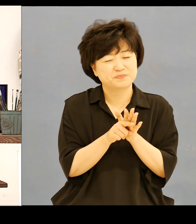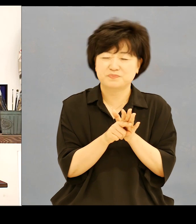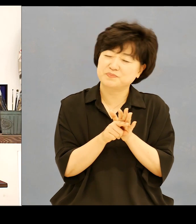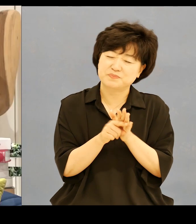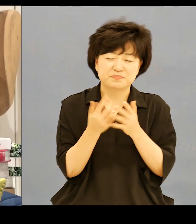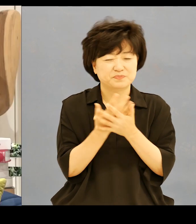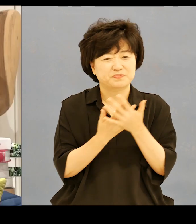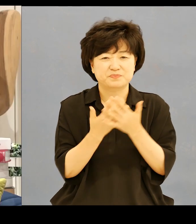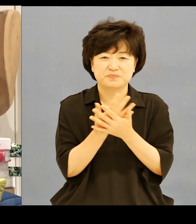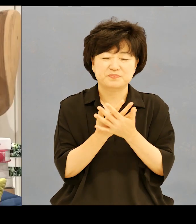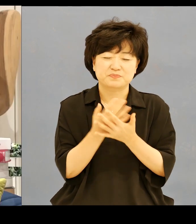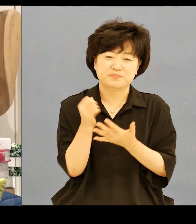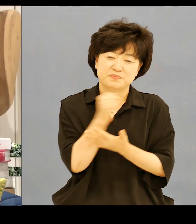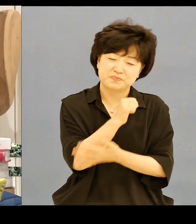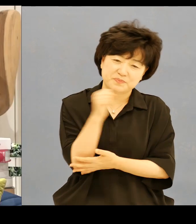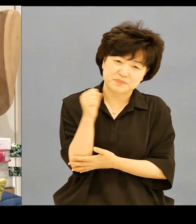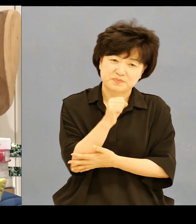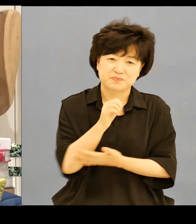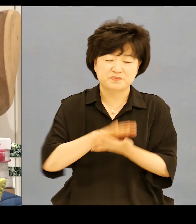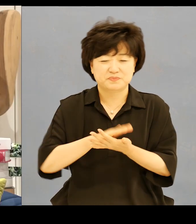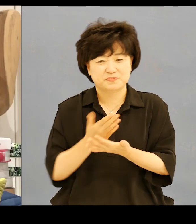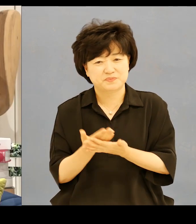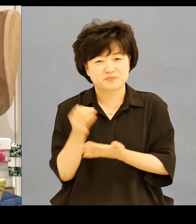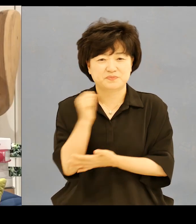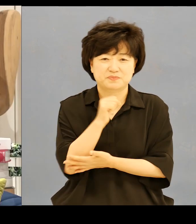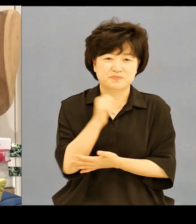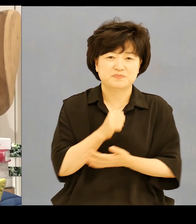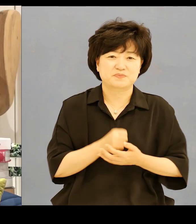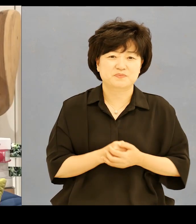네. 좀 흔들리기도 하고.